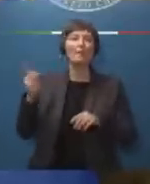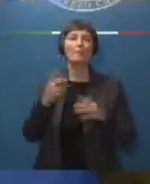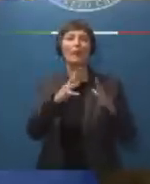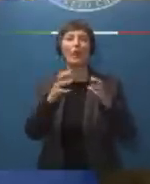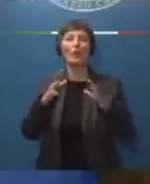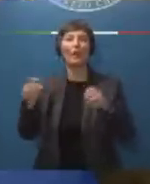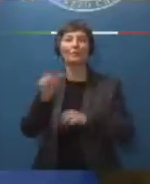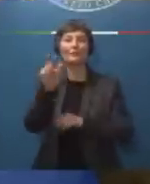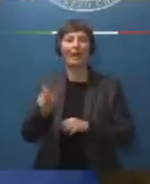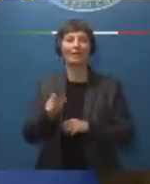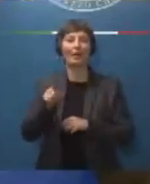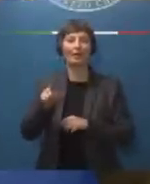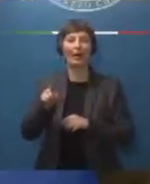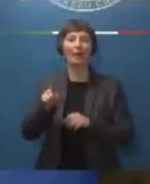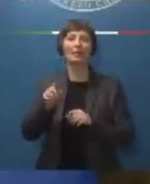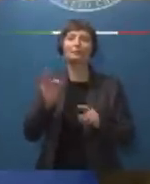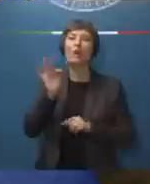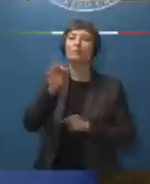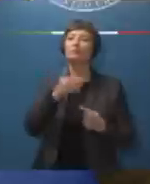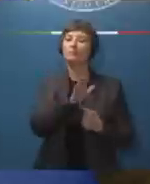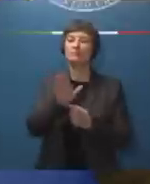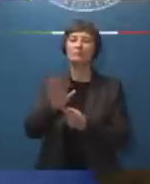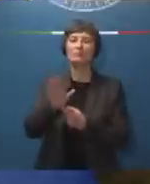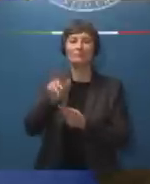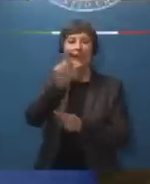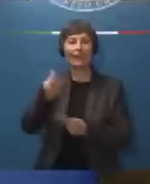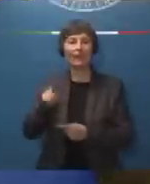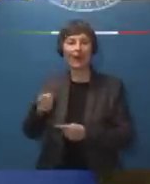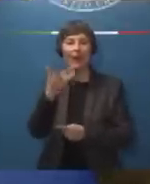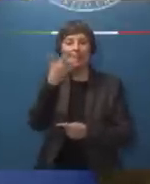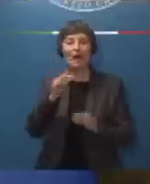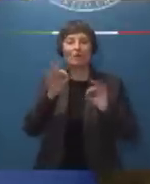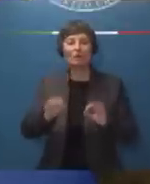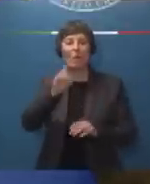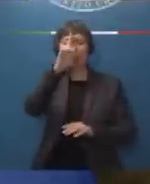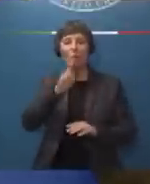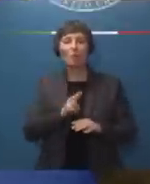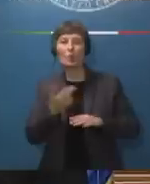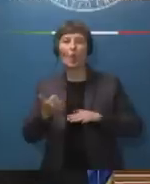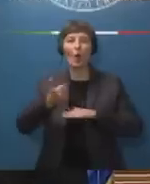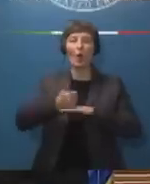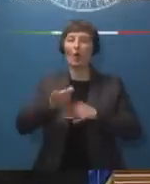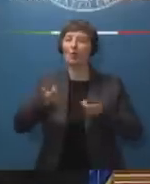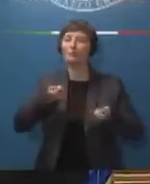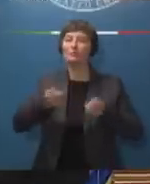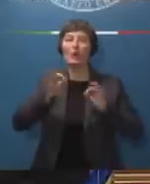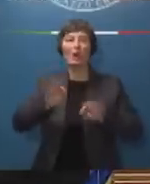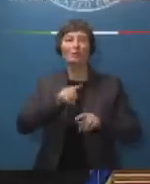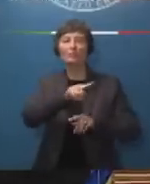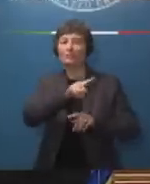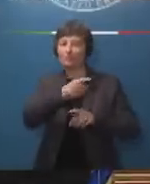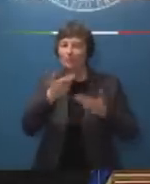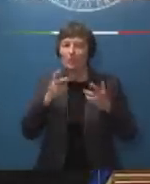per dimostrare che la nostra nazione intende svolgere un ruolo di primo piano negli sforzi di ricostruzione economica